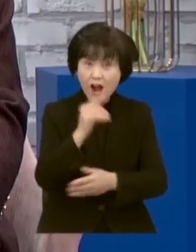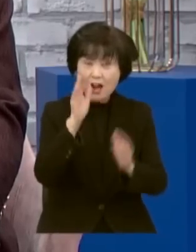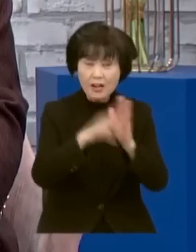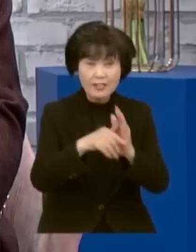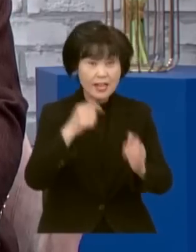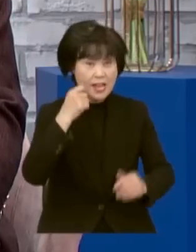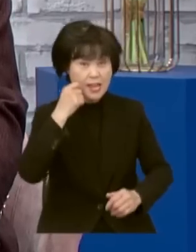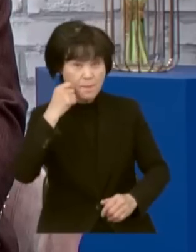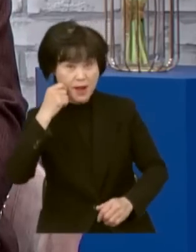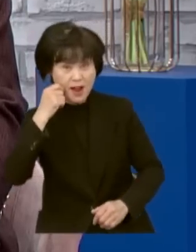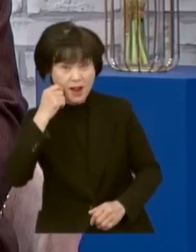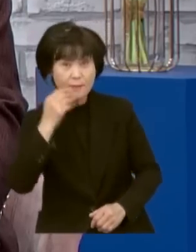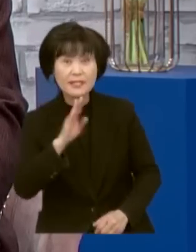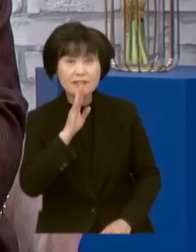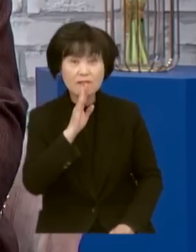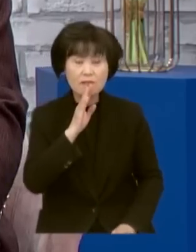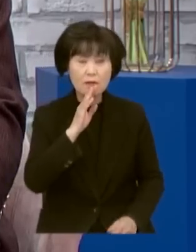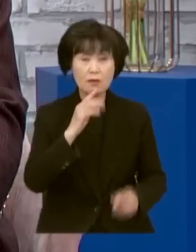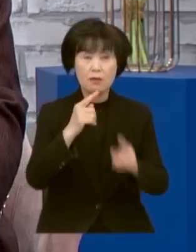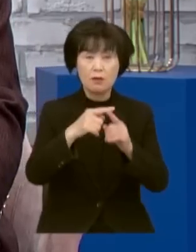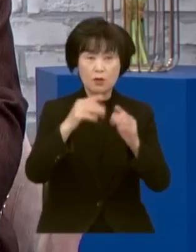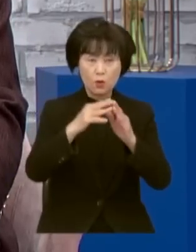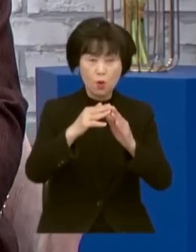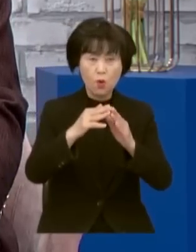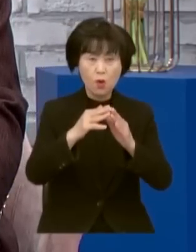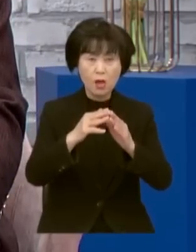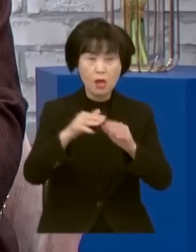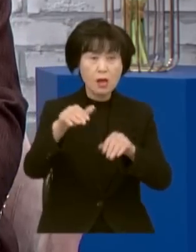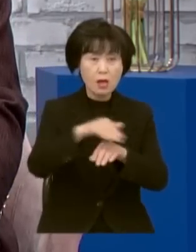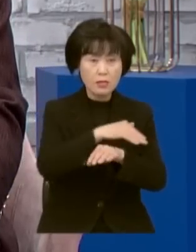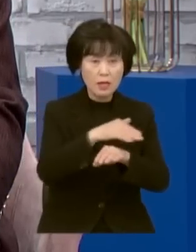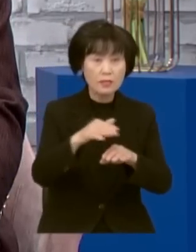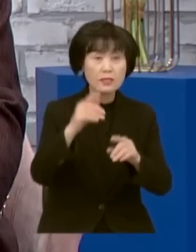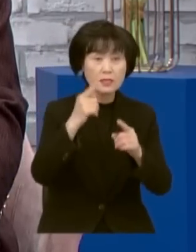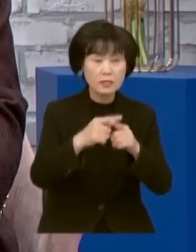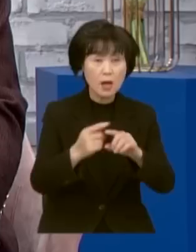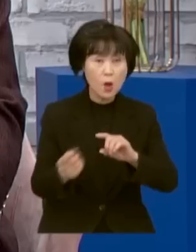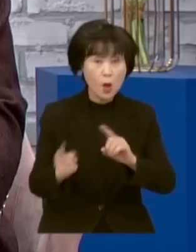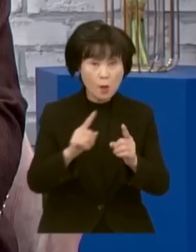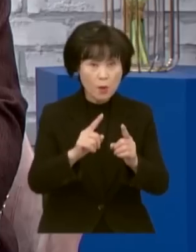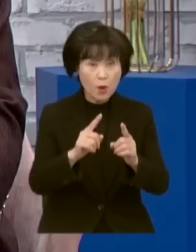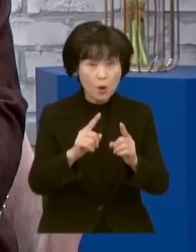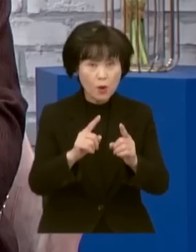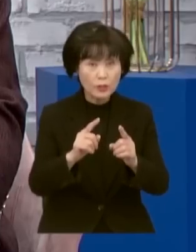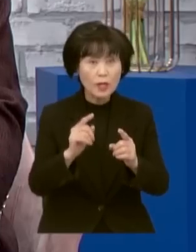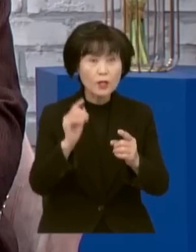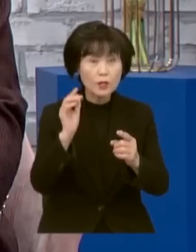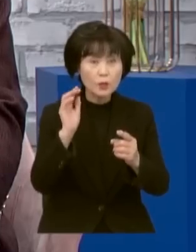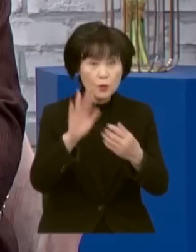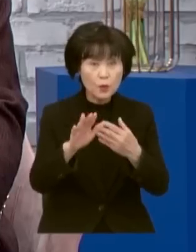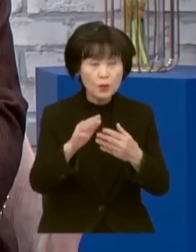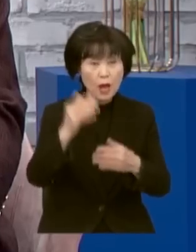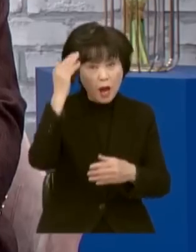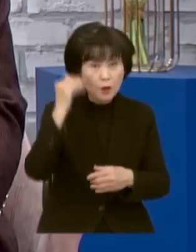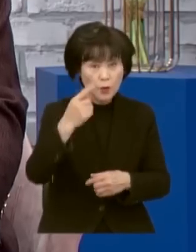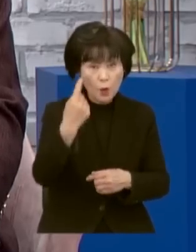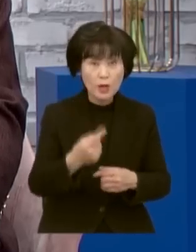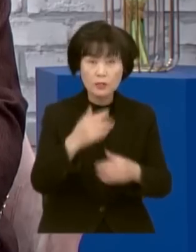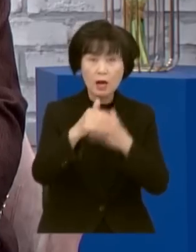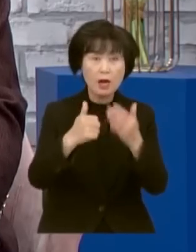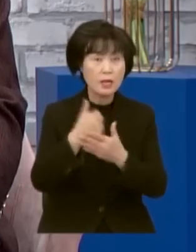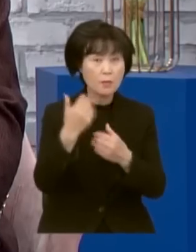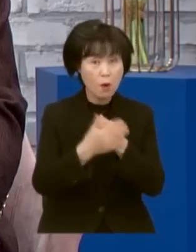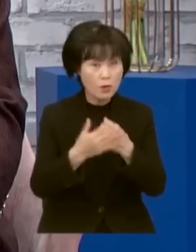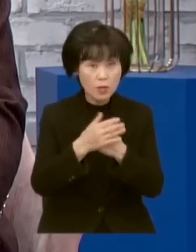잘 다니시면서 네. 회복이 되셨으면 네. 한국에 오셔가지고 잘 되는 거 다 하나님의 은혜라 생각하고서 좋아하셨을 텐데.